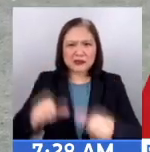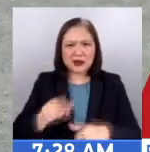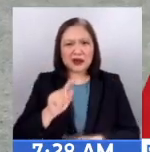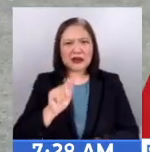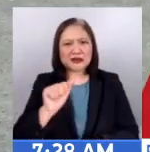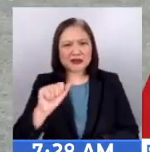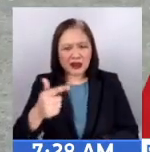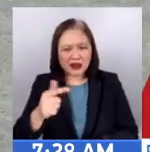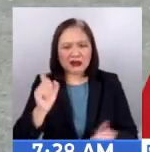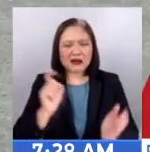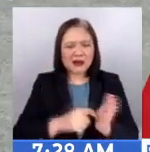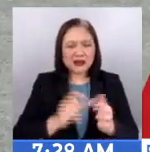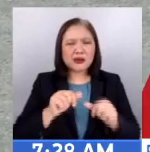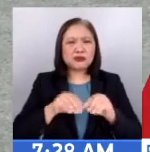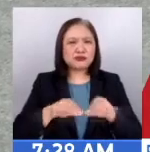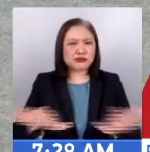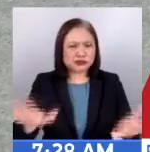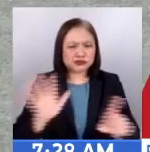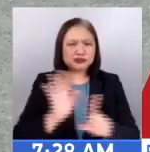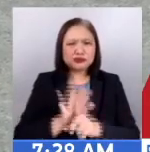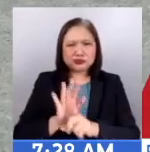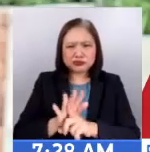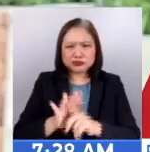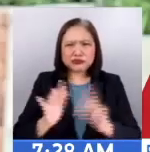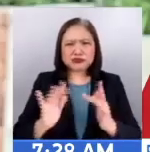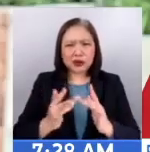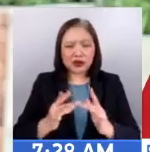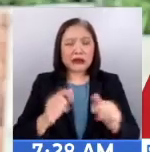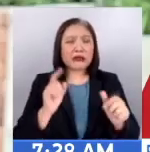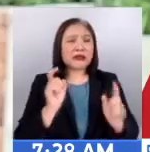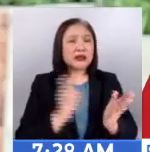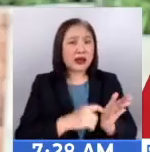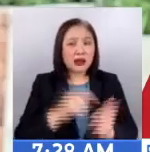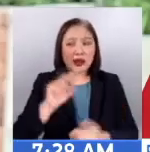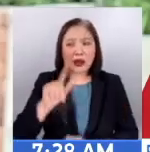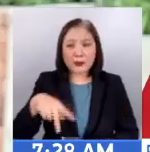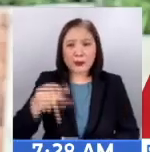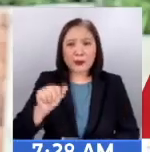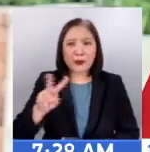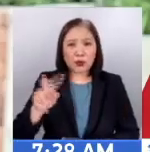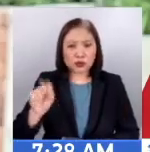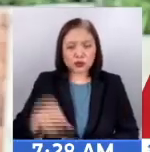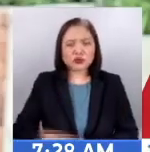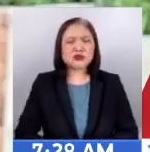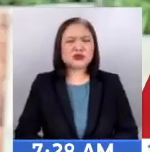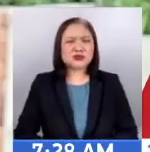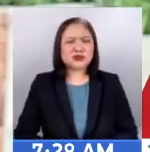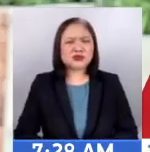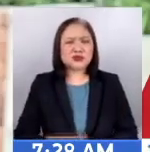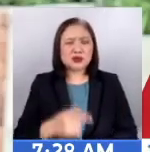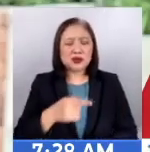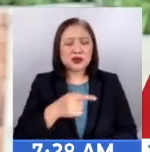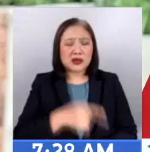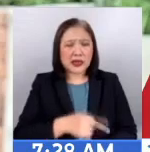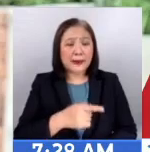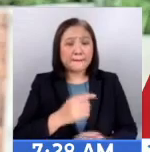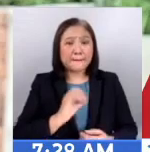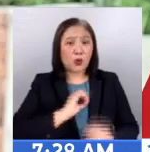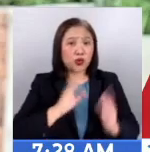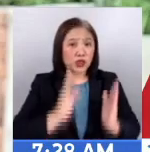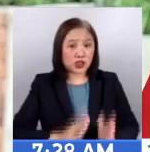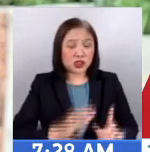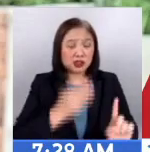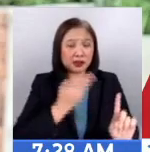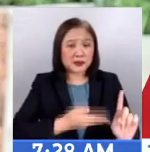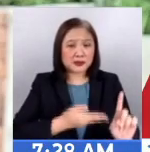nagva-viral ito, tapos tinatag nilang post. Kasi yung pet owner, minsan, mabilis na